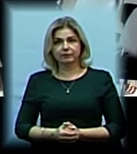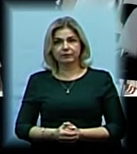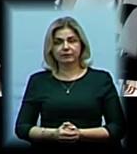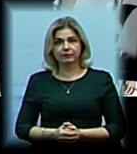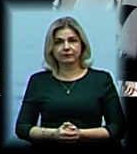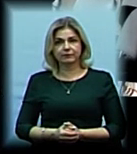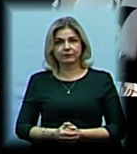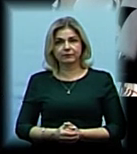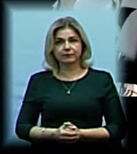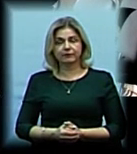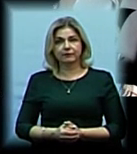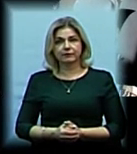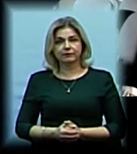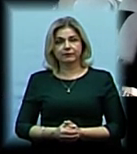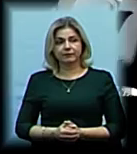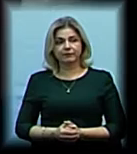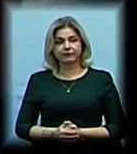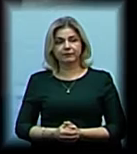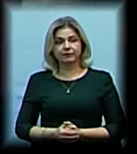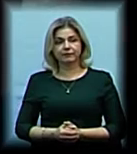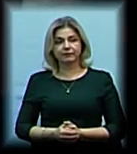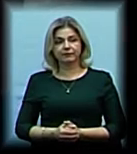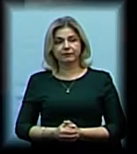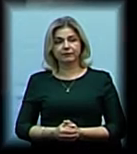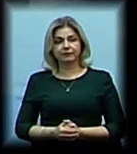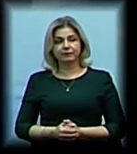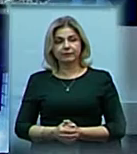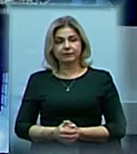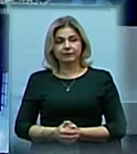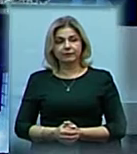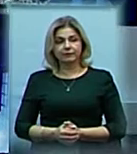вам. Вікторія Чернявська, телевізійні новини Миколаївщини.